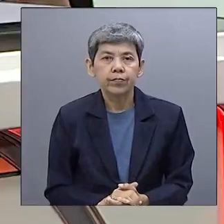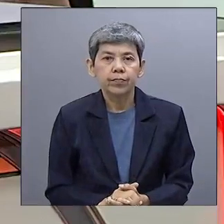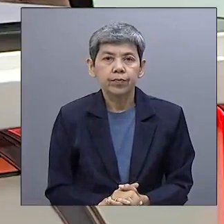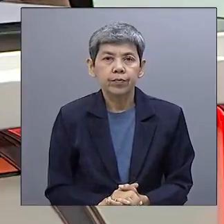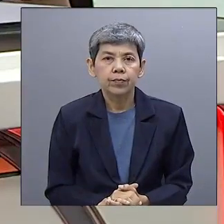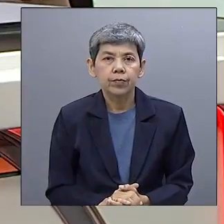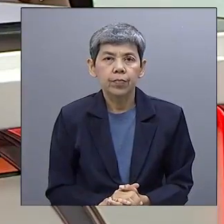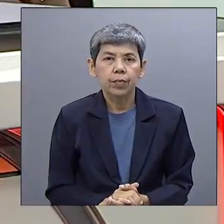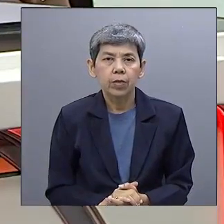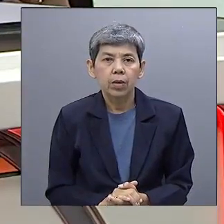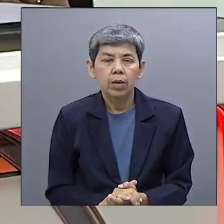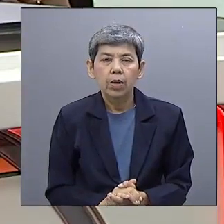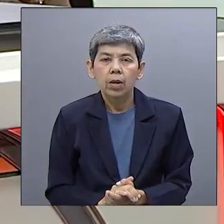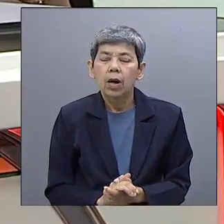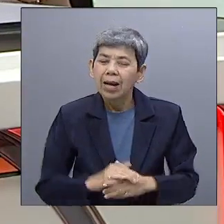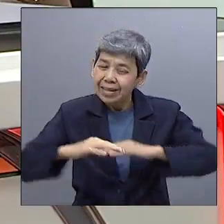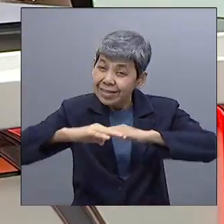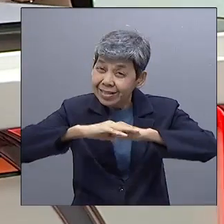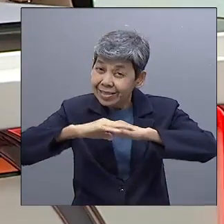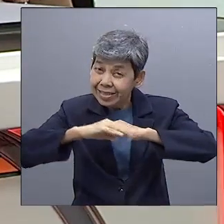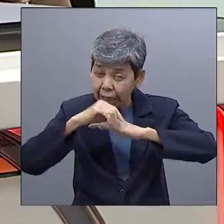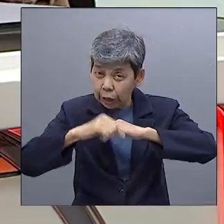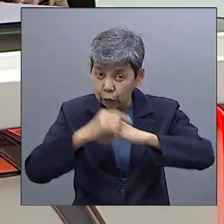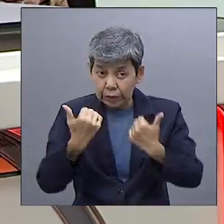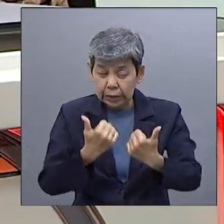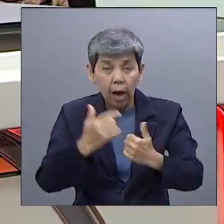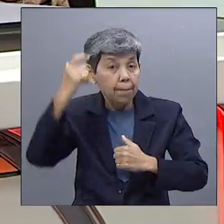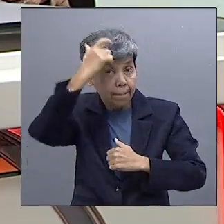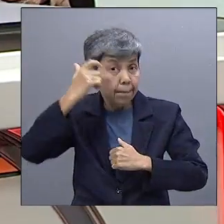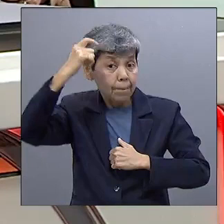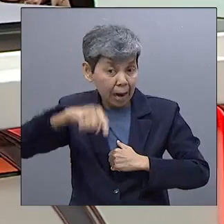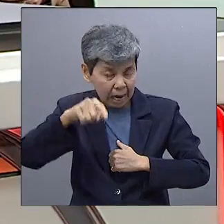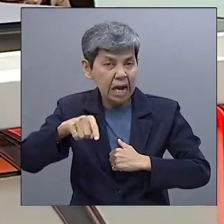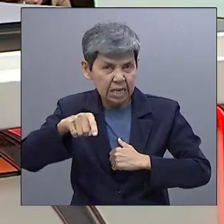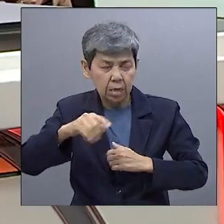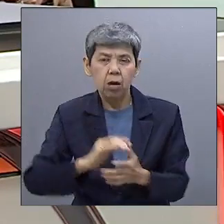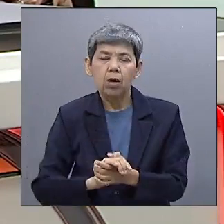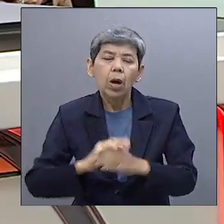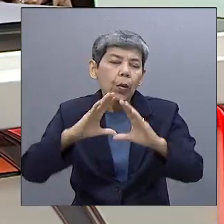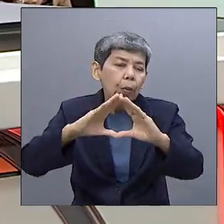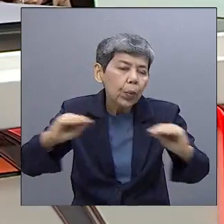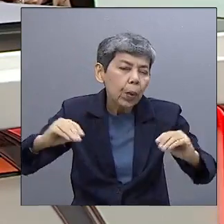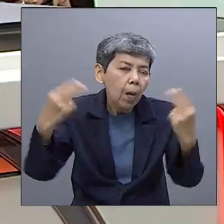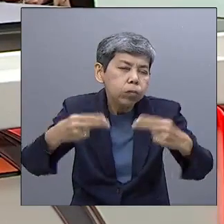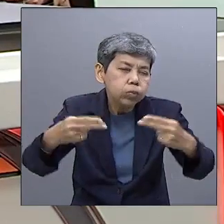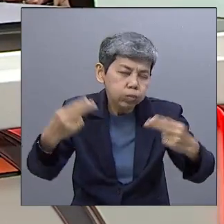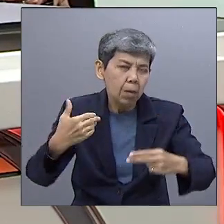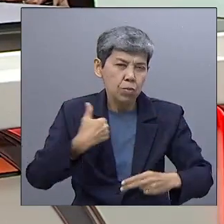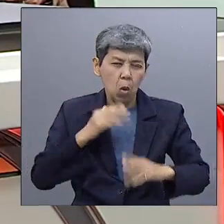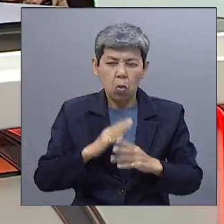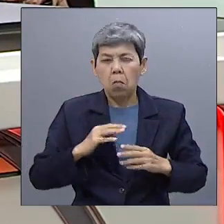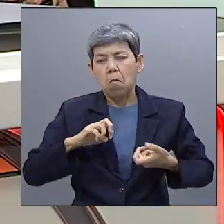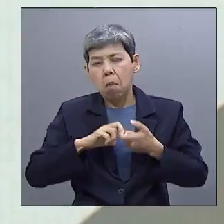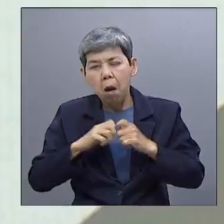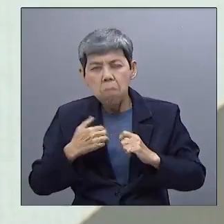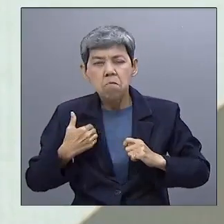ส่วนการสู้รบในพื้นที่ชายแดนโดยเฉพาะจังหวัดเรวดีประเทศเมียนมาร์ที่ตอนนี้แม้จะสงบลงแต่ว่าก็ยังคงมีคนที่ได้รับผล